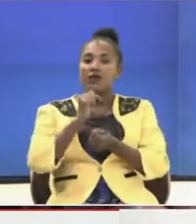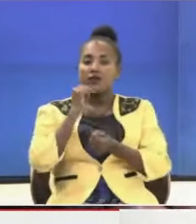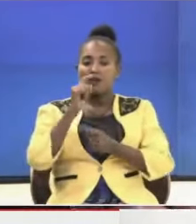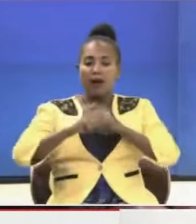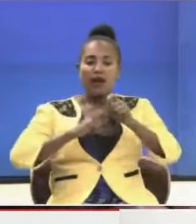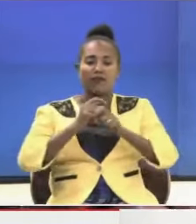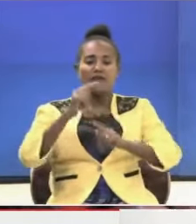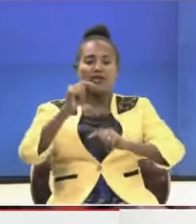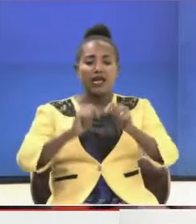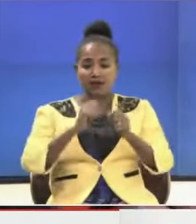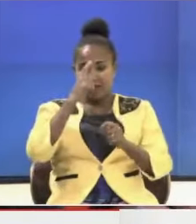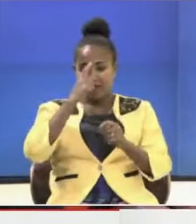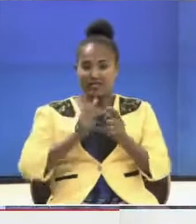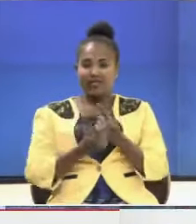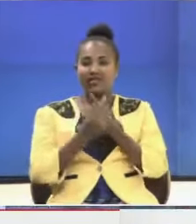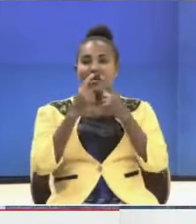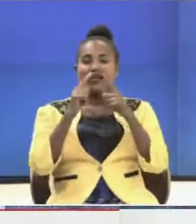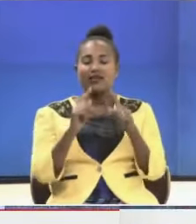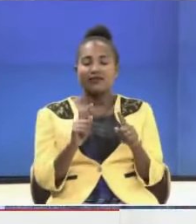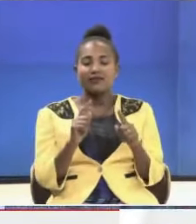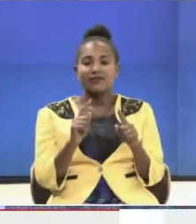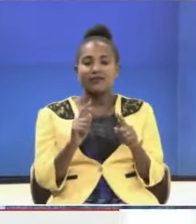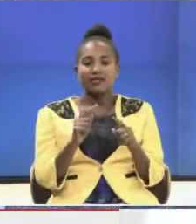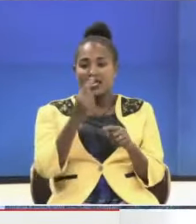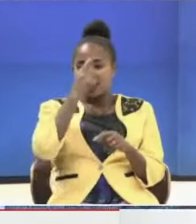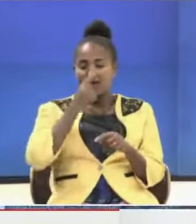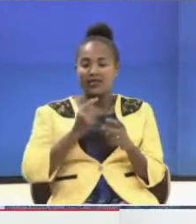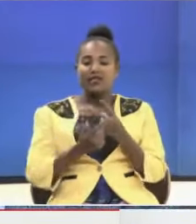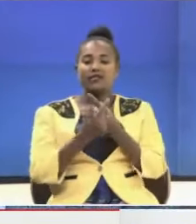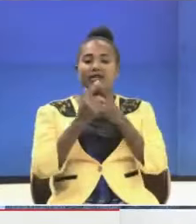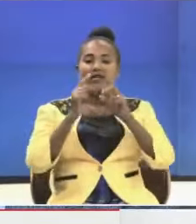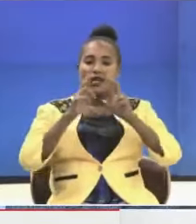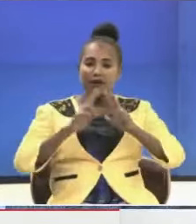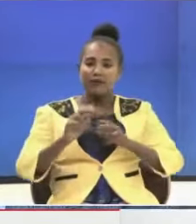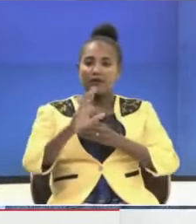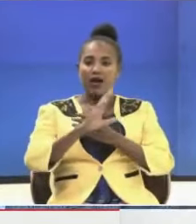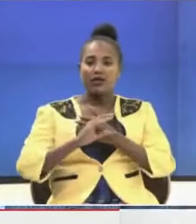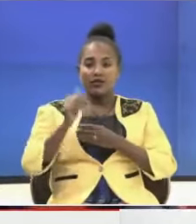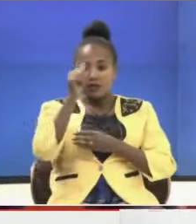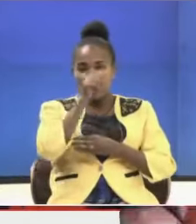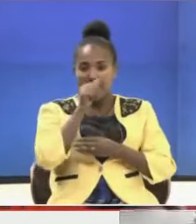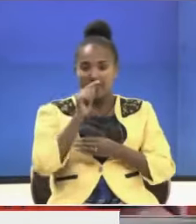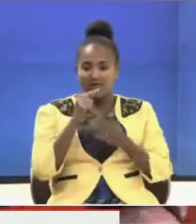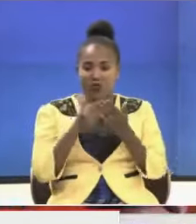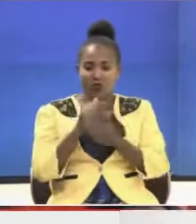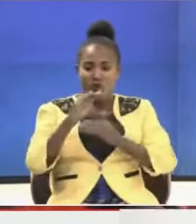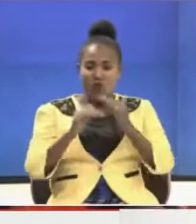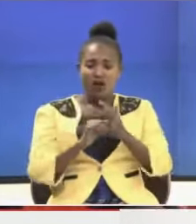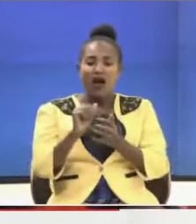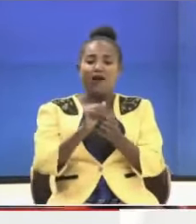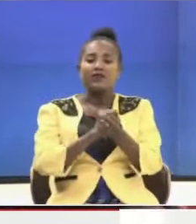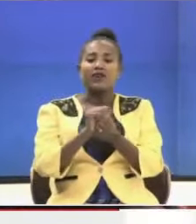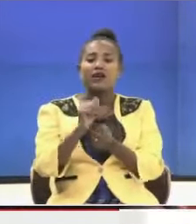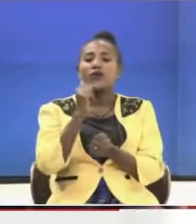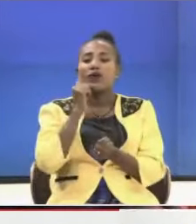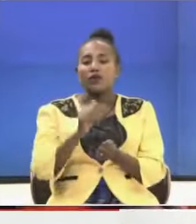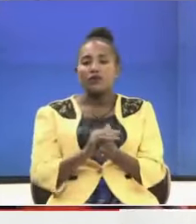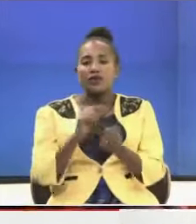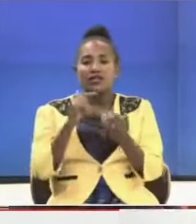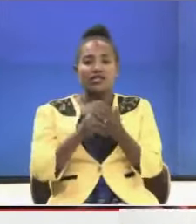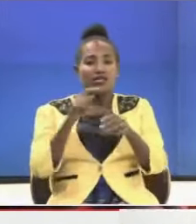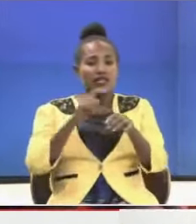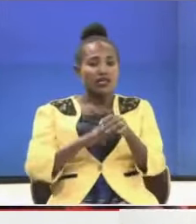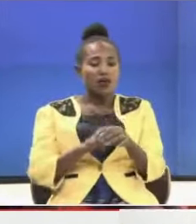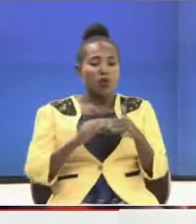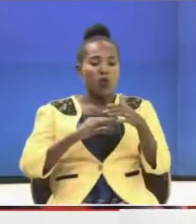ታሪክ በእምነት ነጻነት የእምነት ነጻነትን ያከበረች አገር ኢትዮጵያ ነች። ይሄን ሁሉ አፈርሳለሁ እያሉ ነው። የዚህን ጊዜ